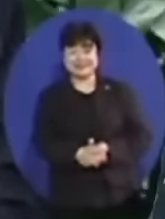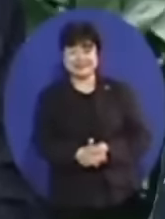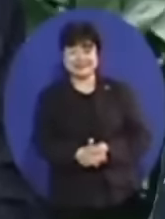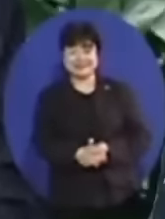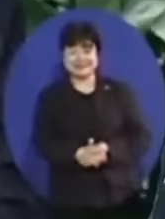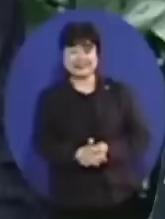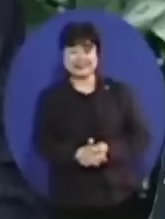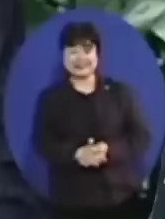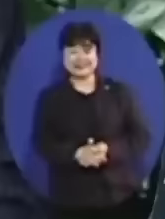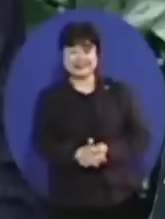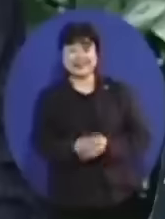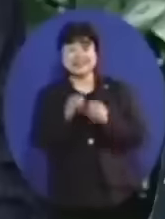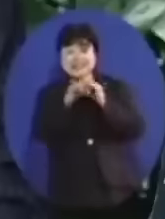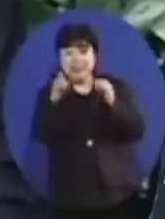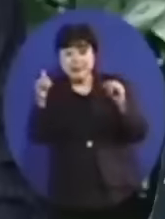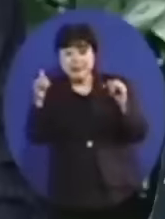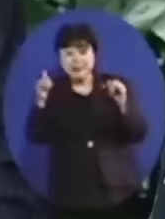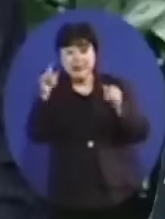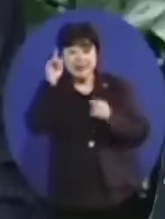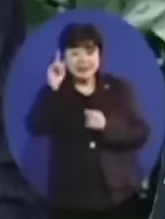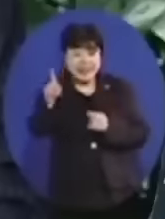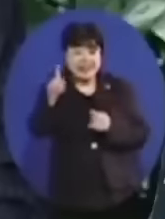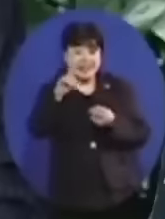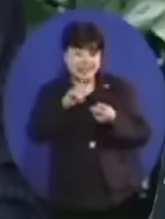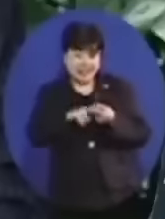그리고 사람이 내일을